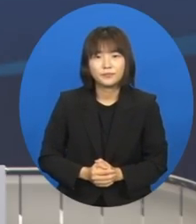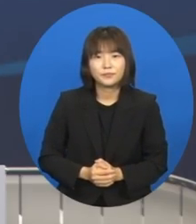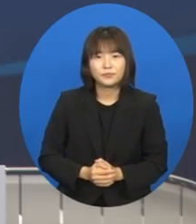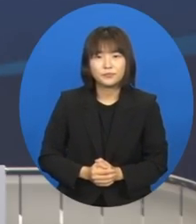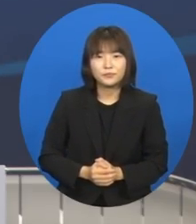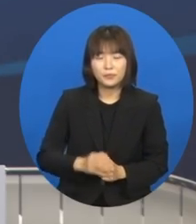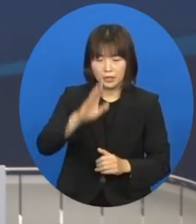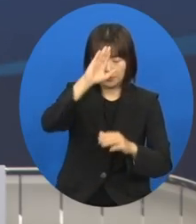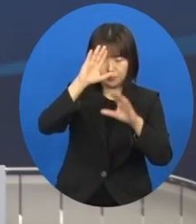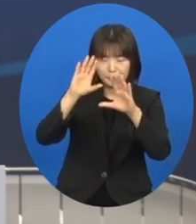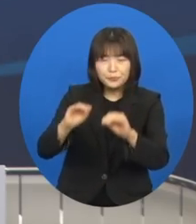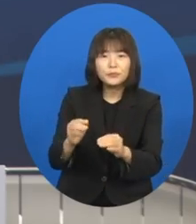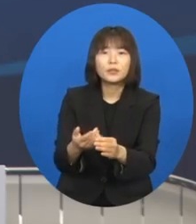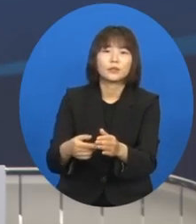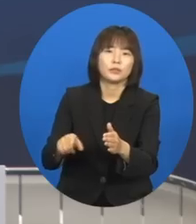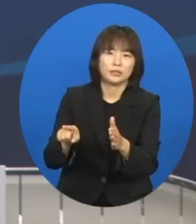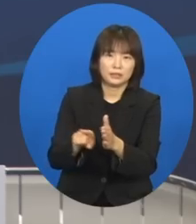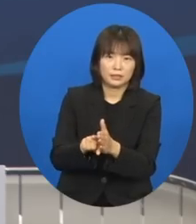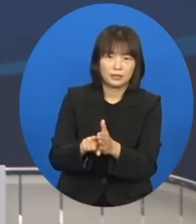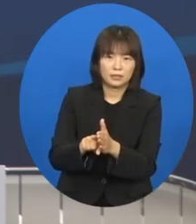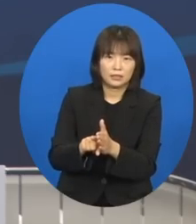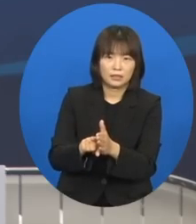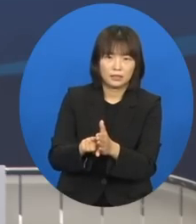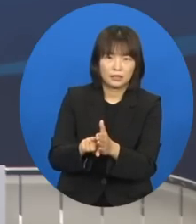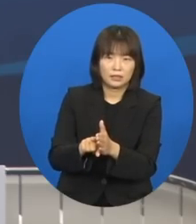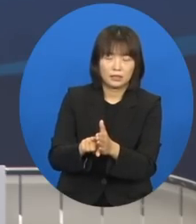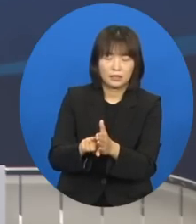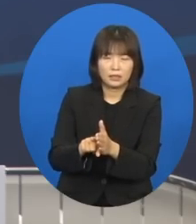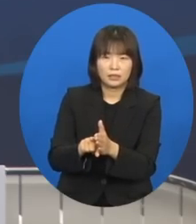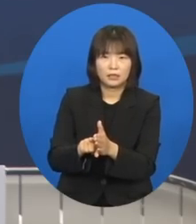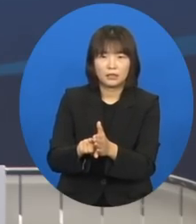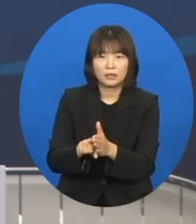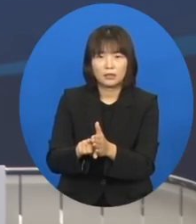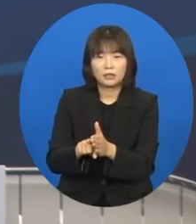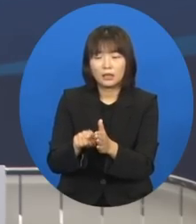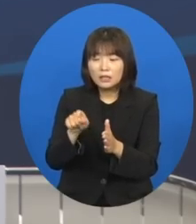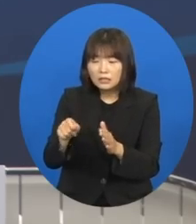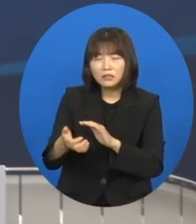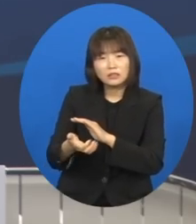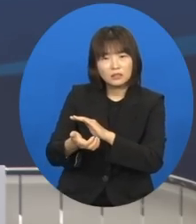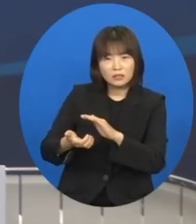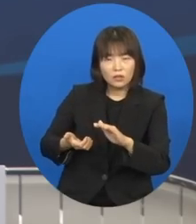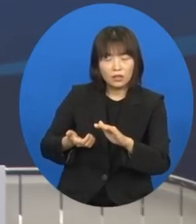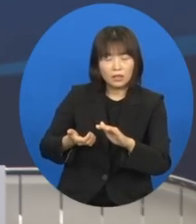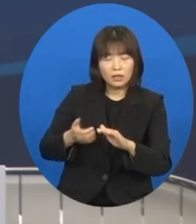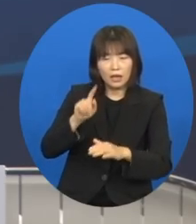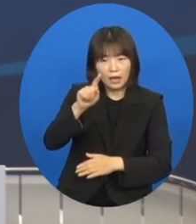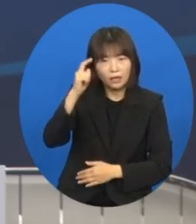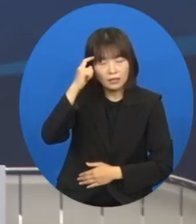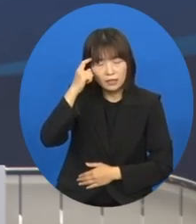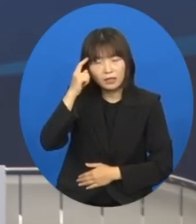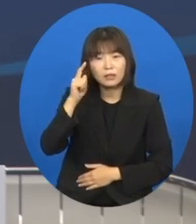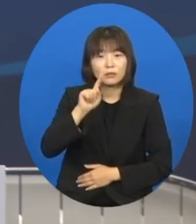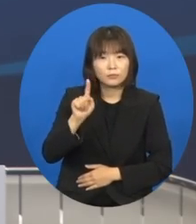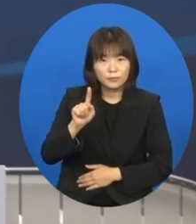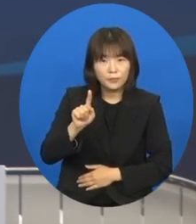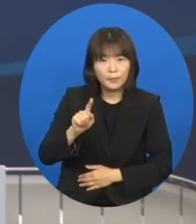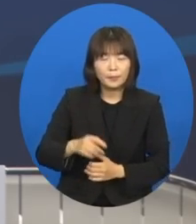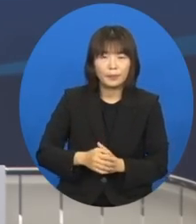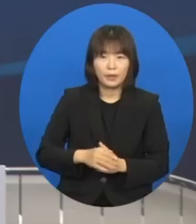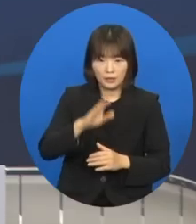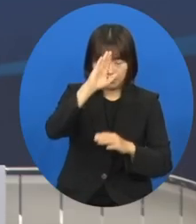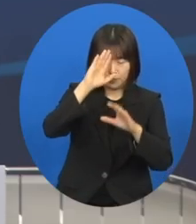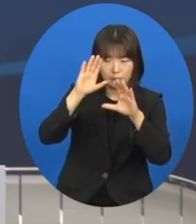치유를 위해서 잠시 그 이전에 한 번쯤 생각해 봐야 될 것이 있습니다.